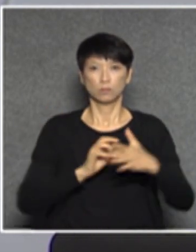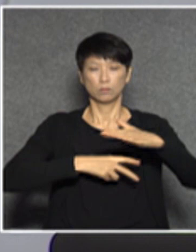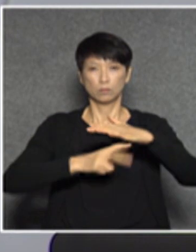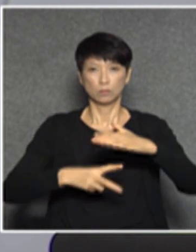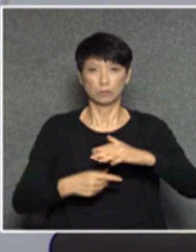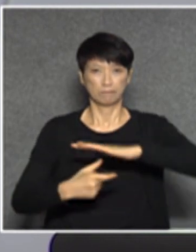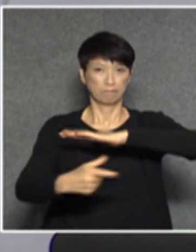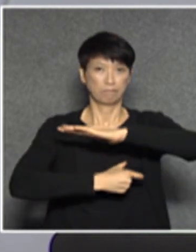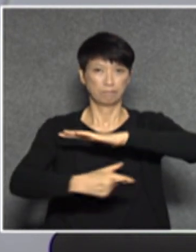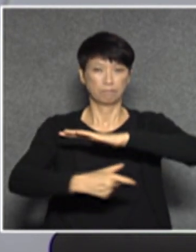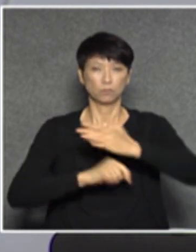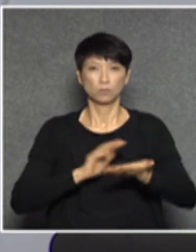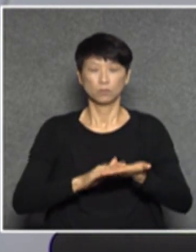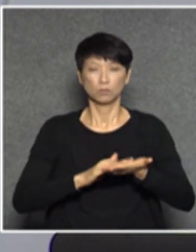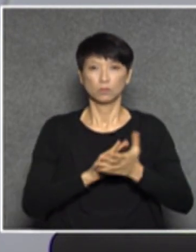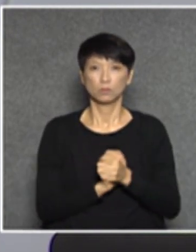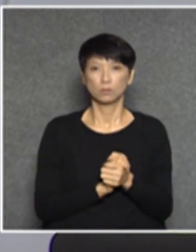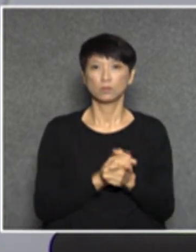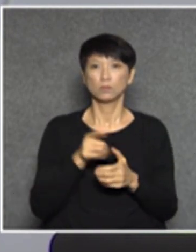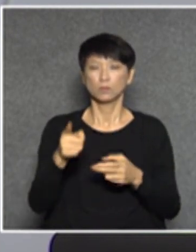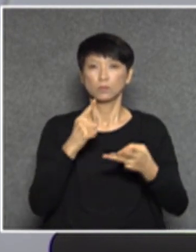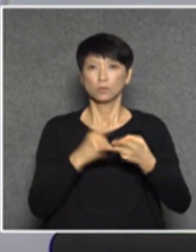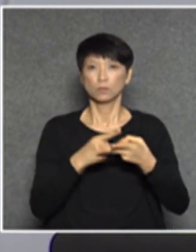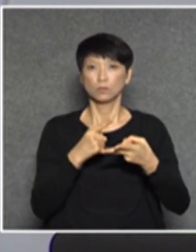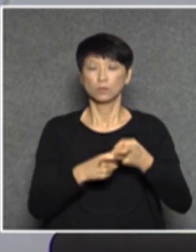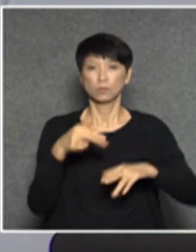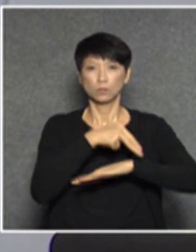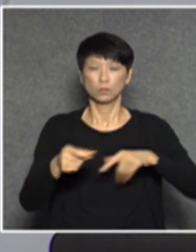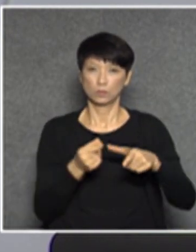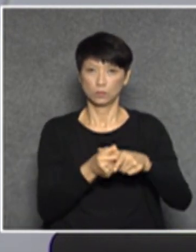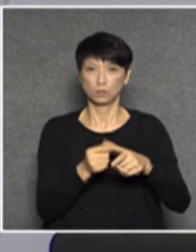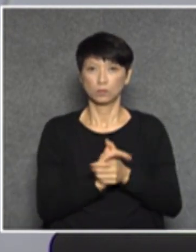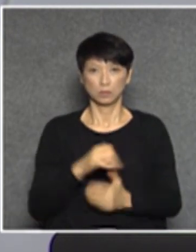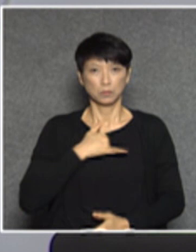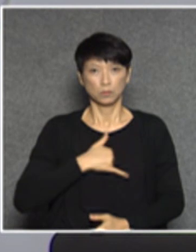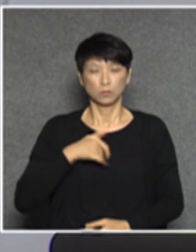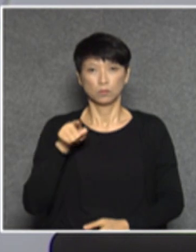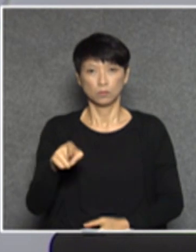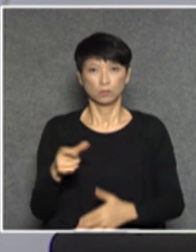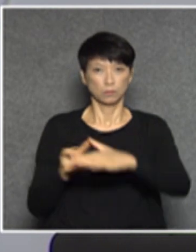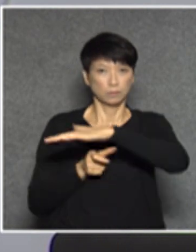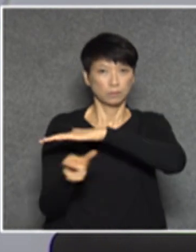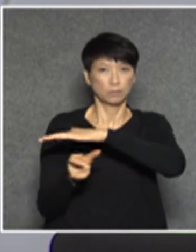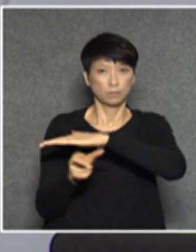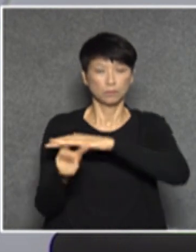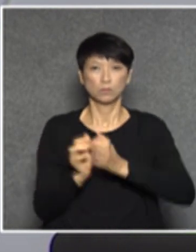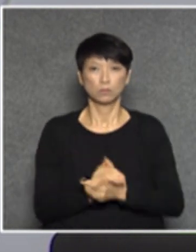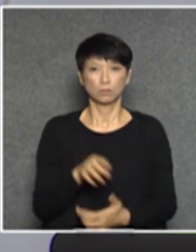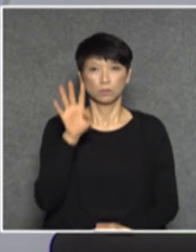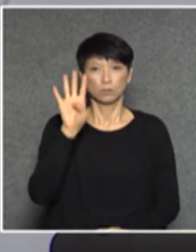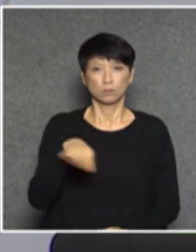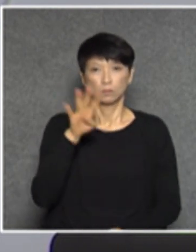件，案情是指工程公司是涉嫌向他人提供賄款高達